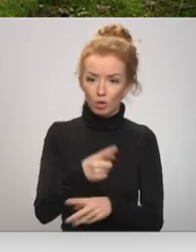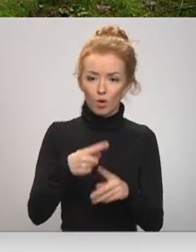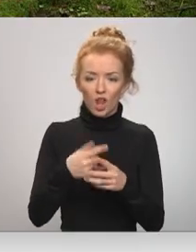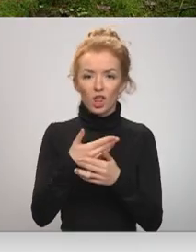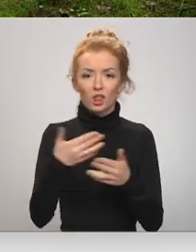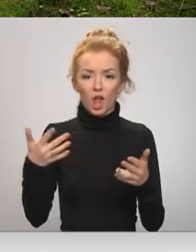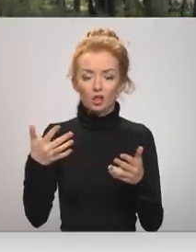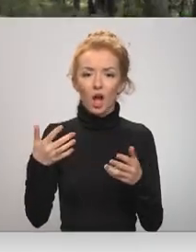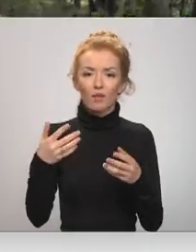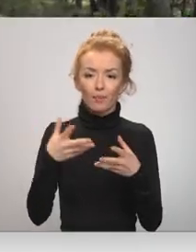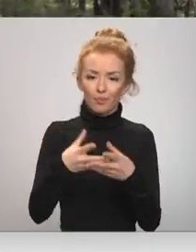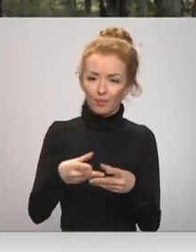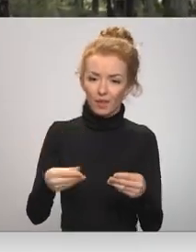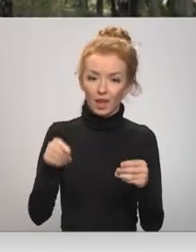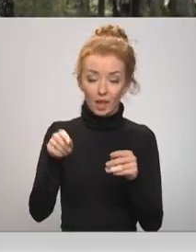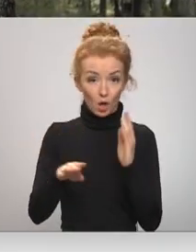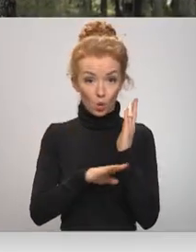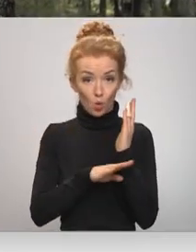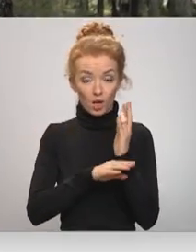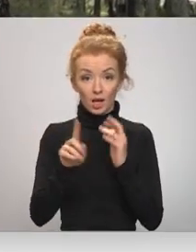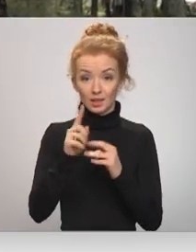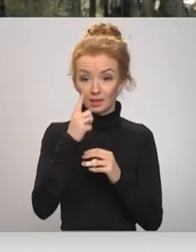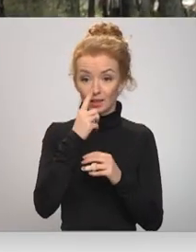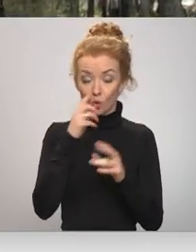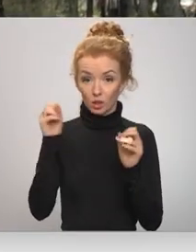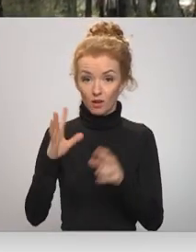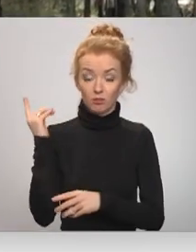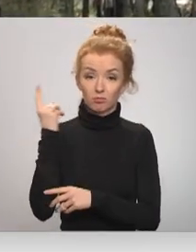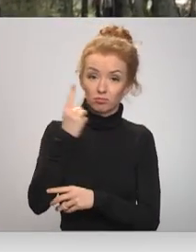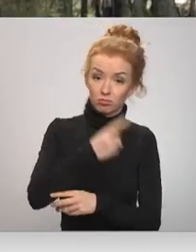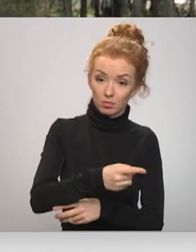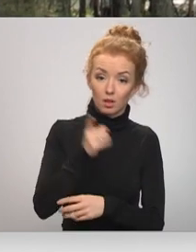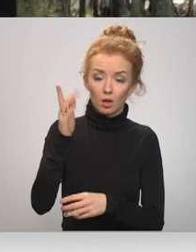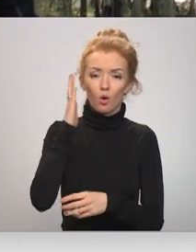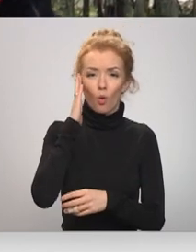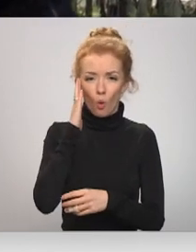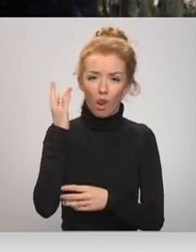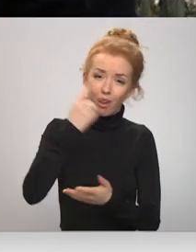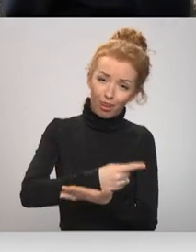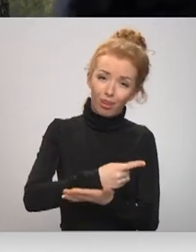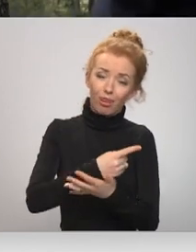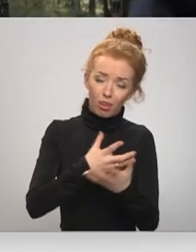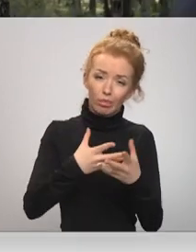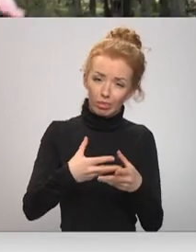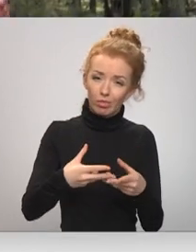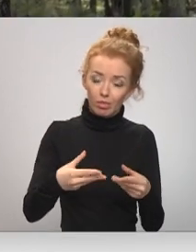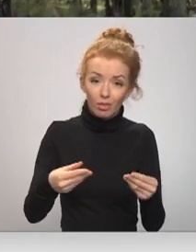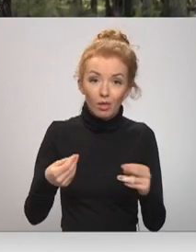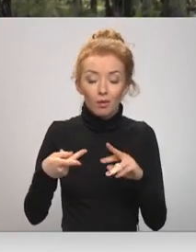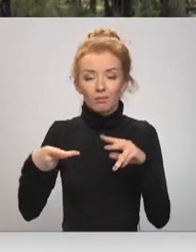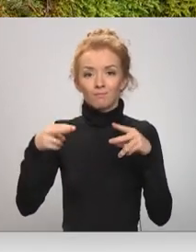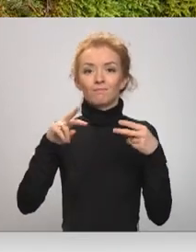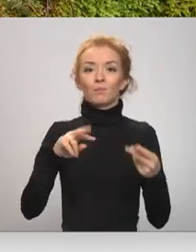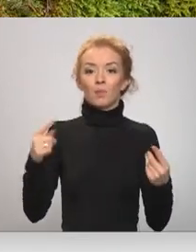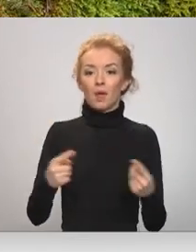sadalīšanas pakāpēt. Nozīmē, ka tie koki, kas varbūt šobrīd ir tikko svaigi nokrituši, viņi tur gulēs, trūdēs kādu brīdi, un tad viņi sasniegs to stadiju, kad viņi būs